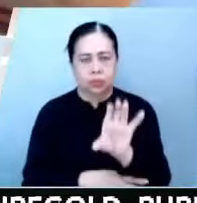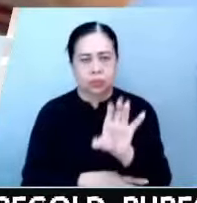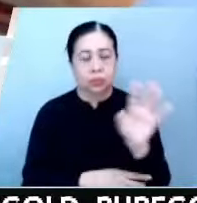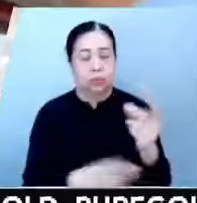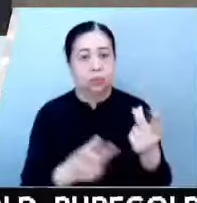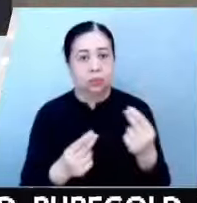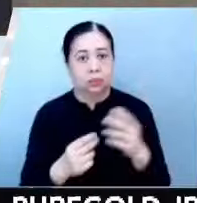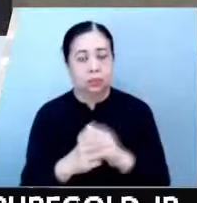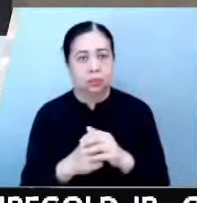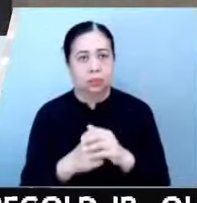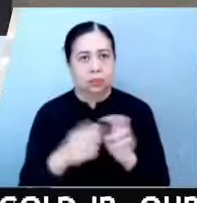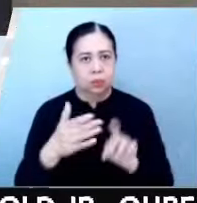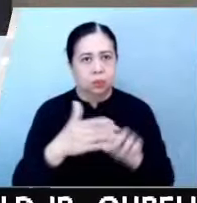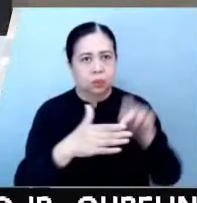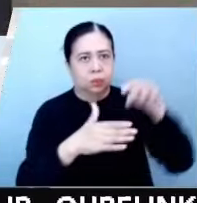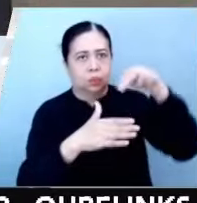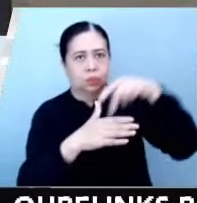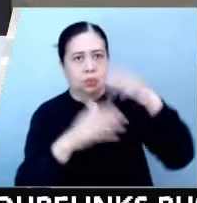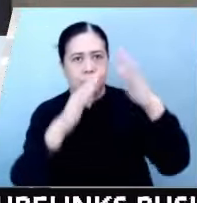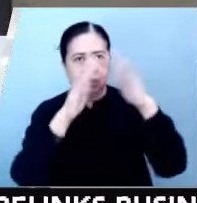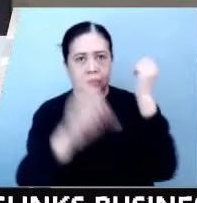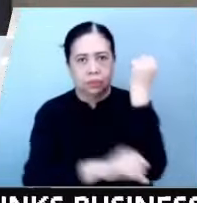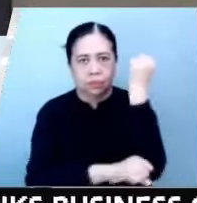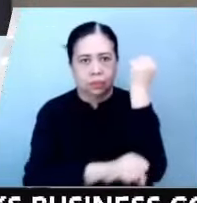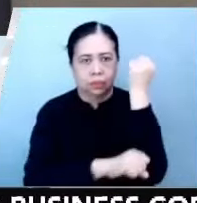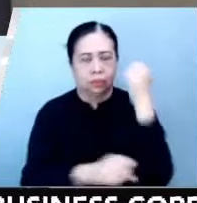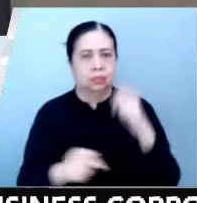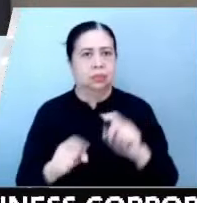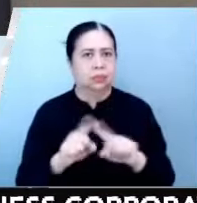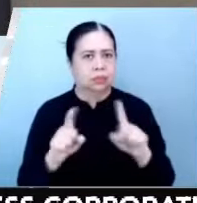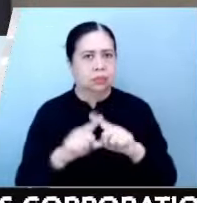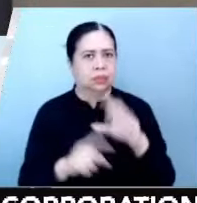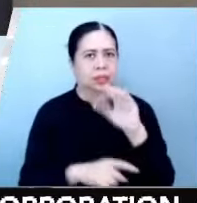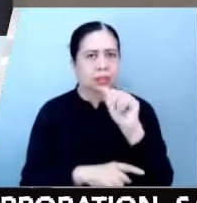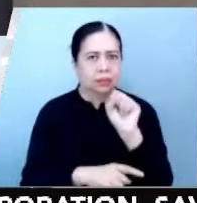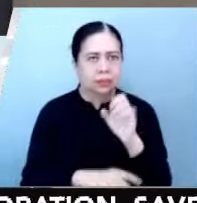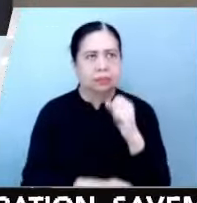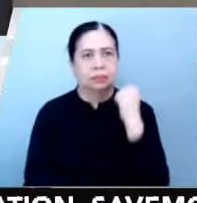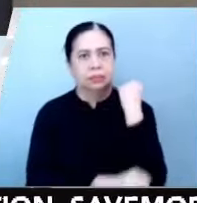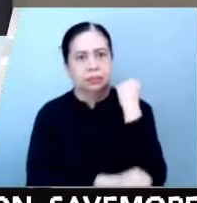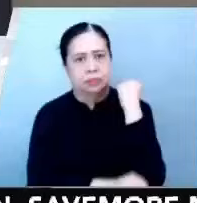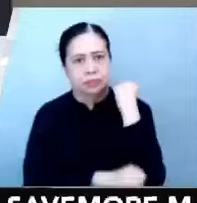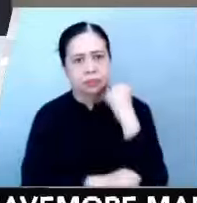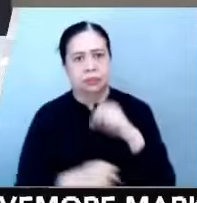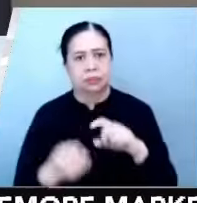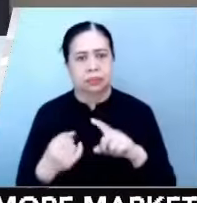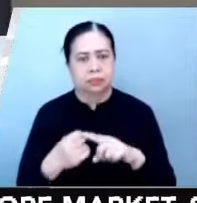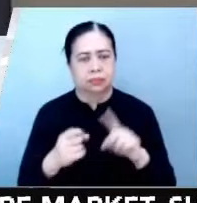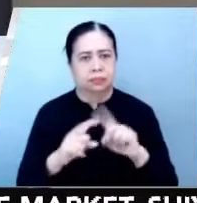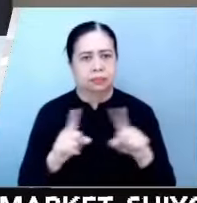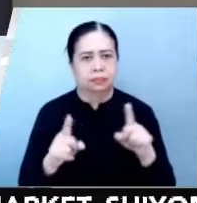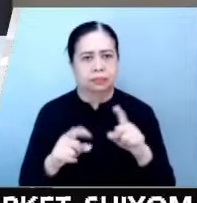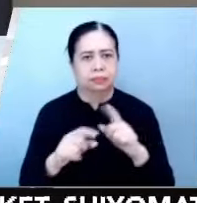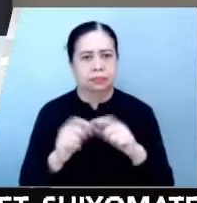bahay. But meron silang ibang mga kaso ng robbery, carnapping at theft cases